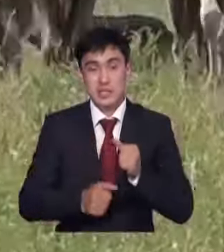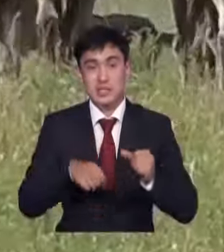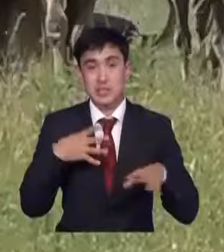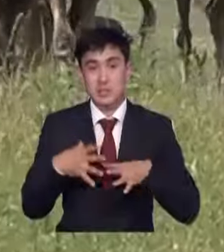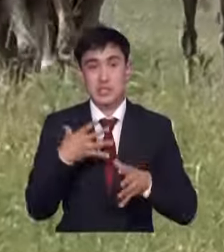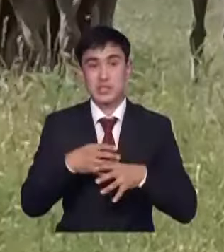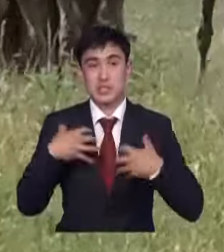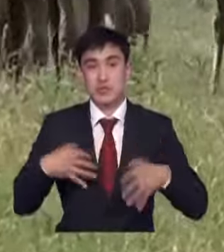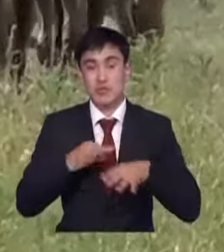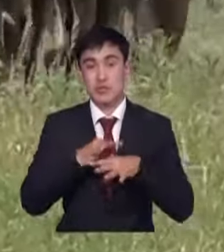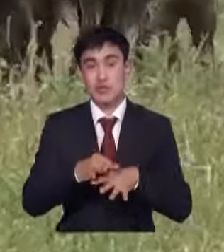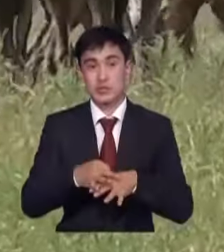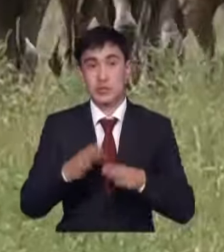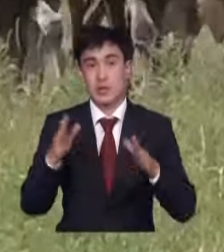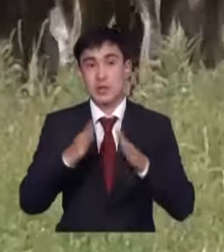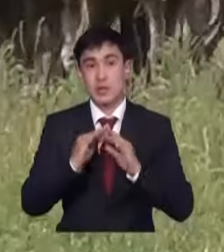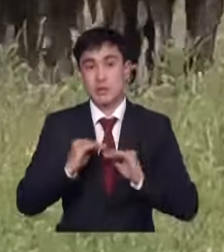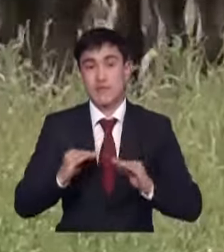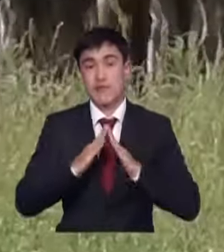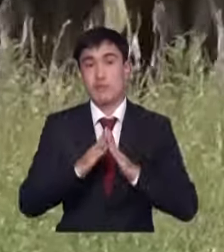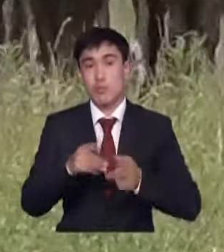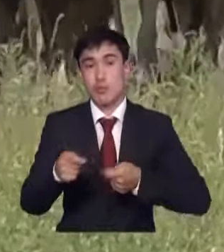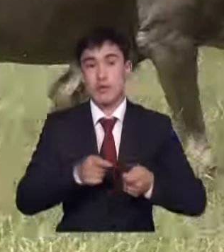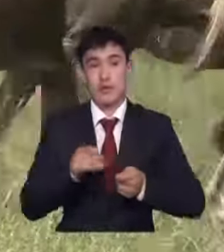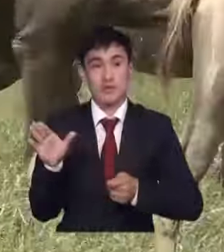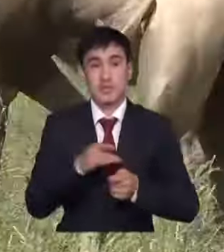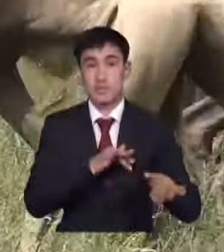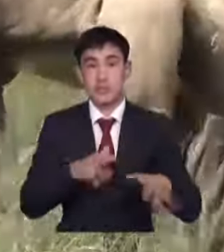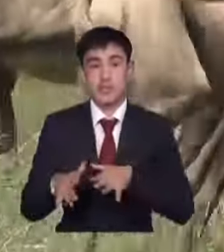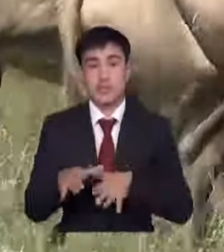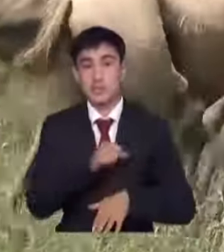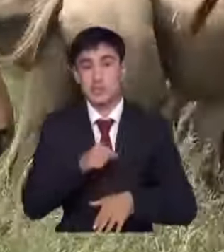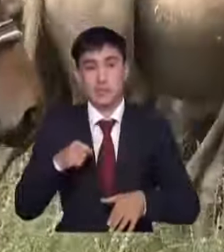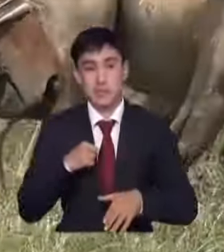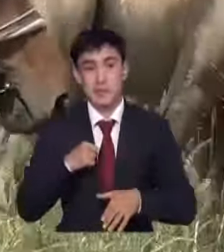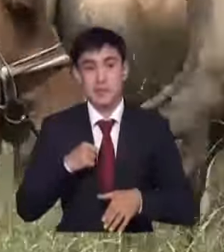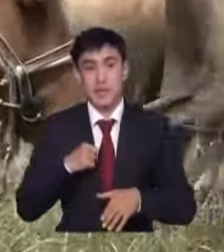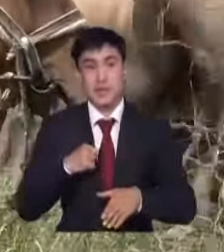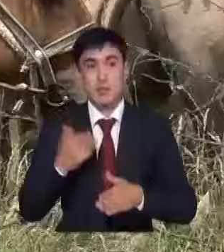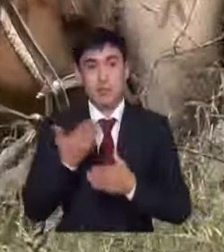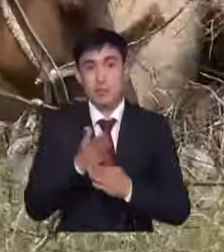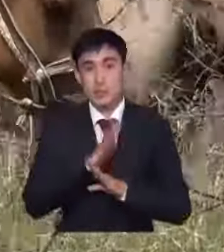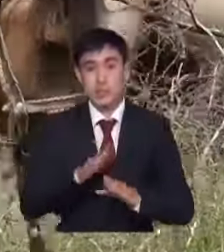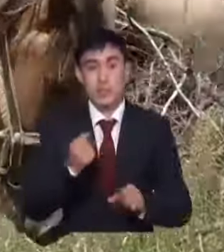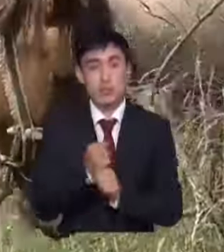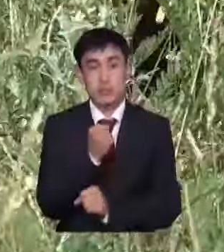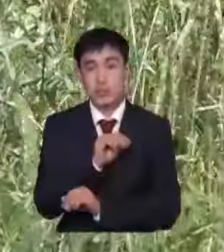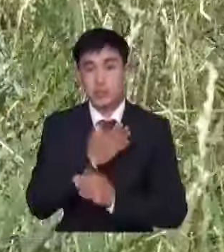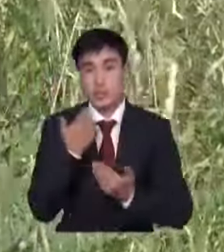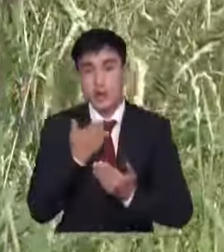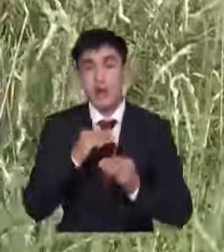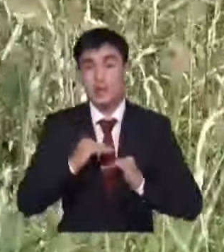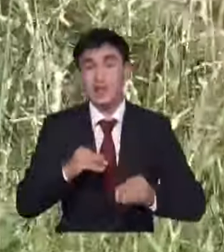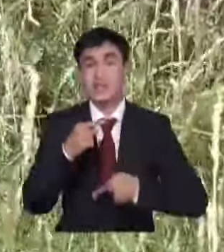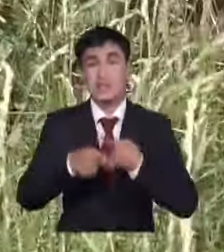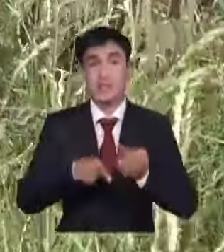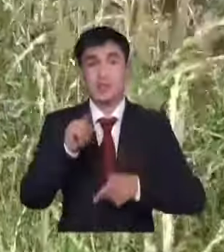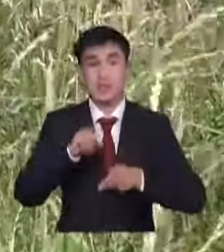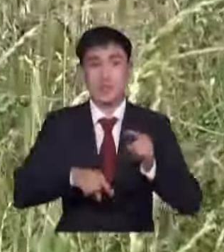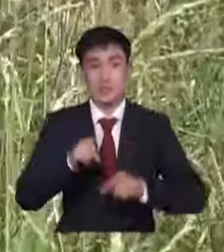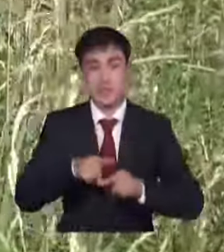занимается животноводством. Домочадцы фермера управляют всем процессом сами, не прибегая к помощи рабочих. А дети, следуя по стопам